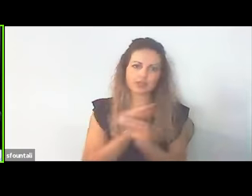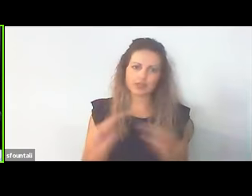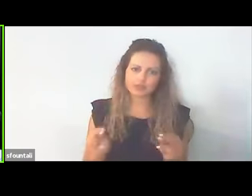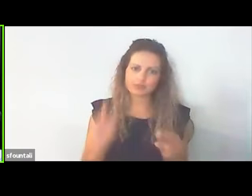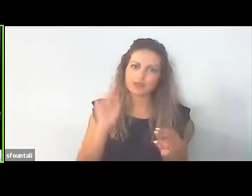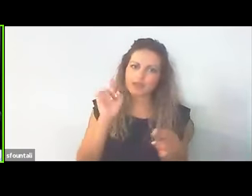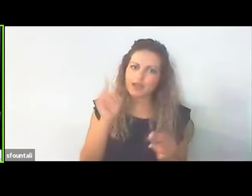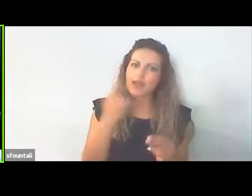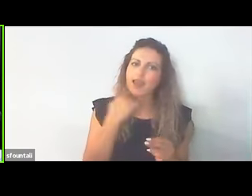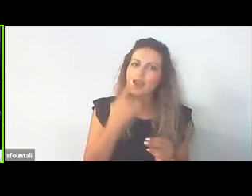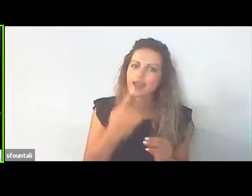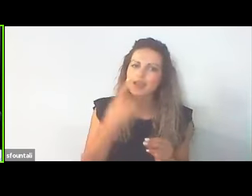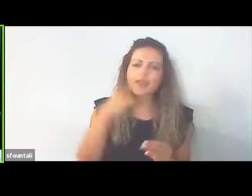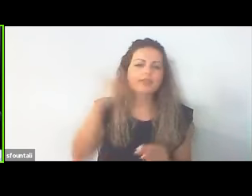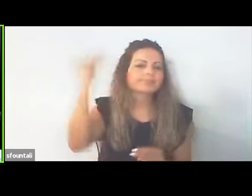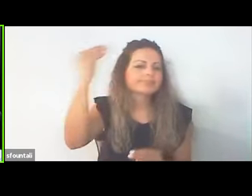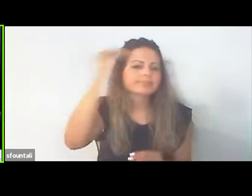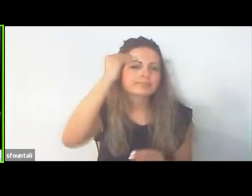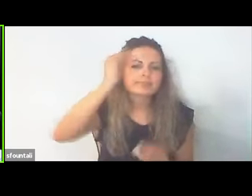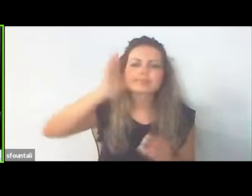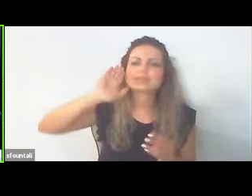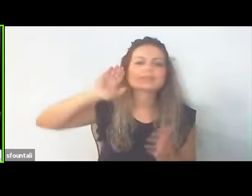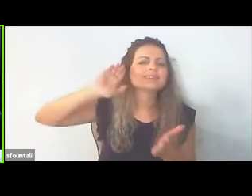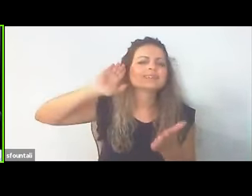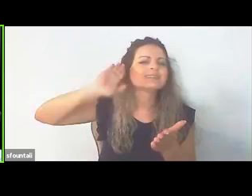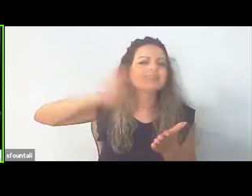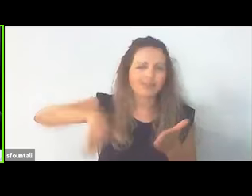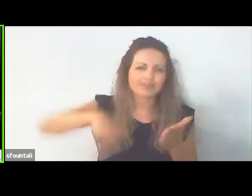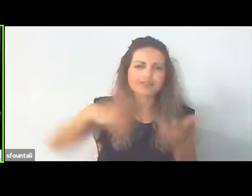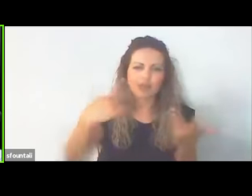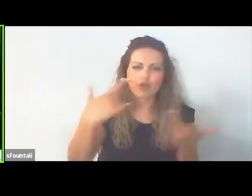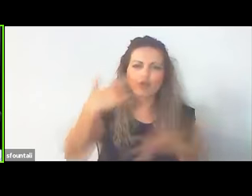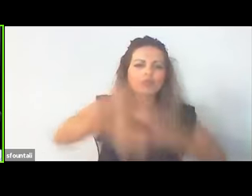κρατήσουμε τη τελευταία της σημείωση ιδιαίτερα